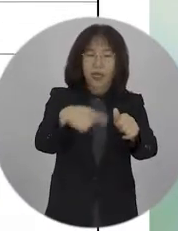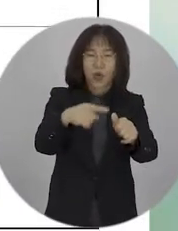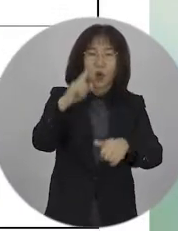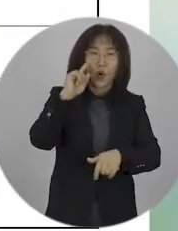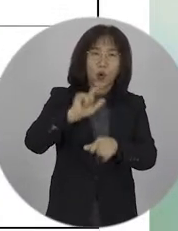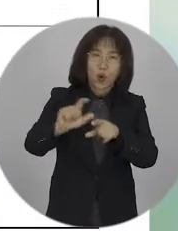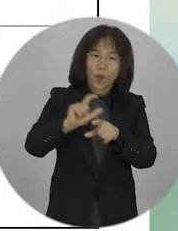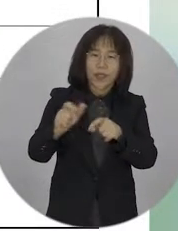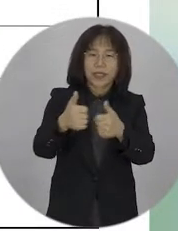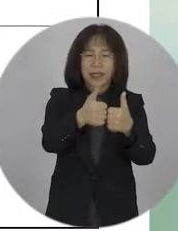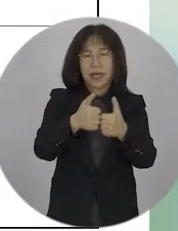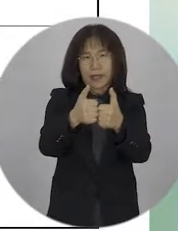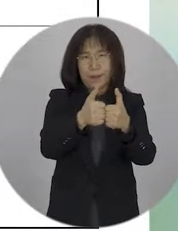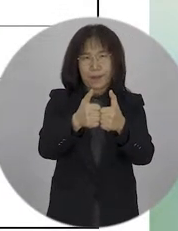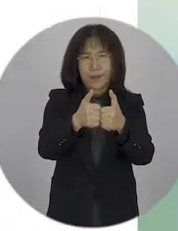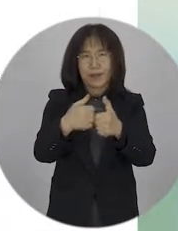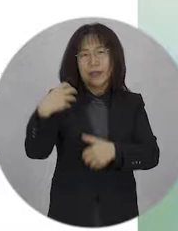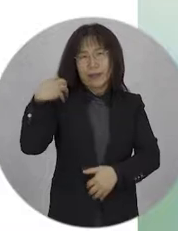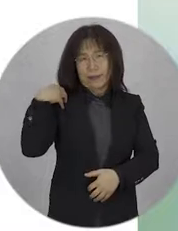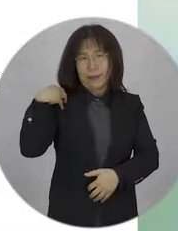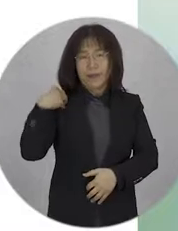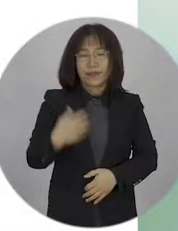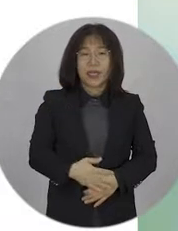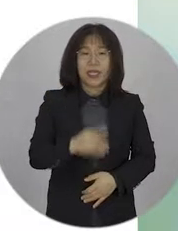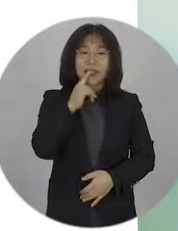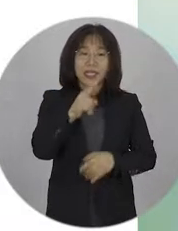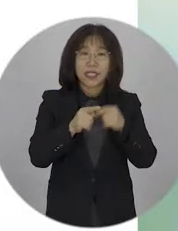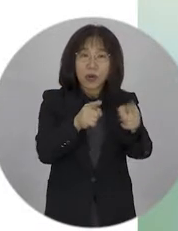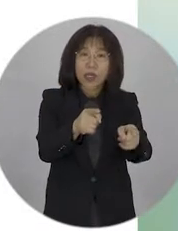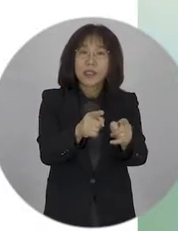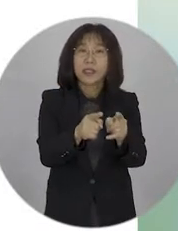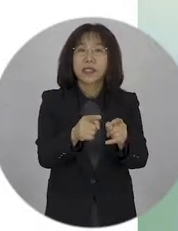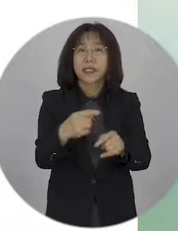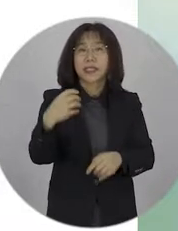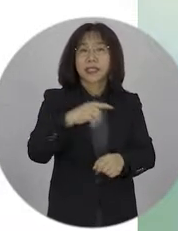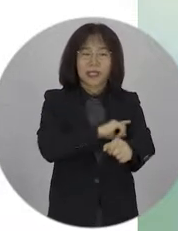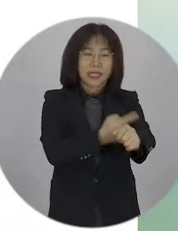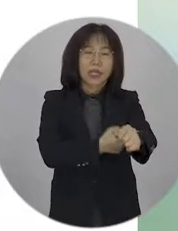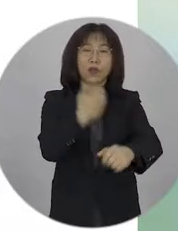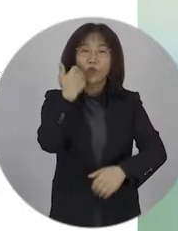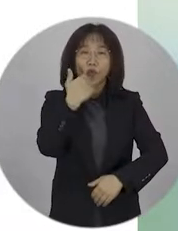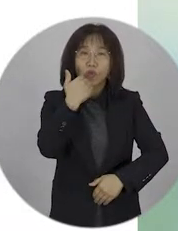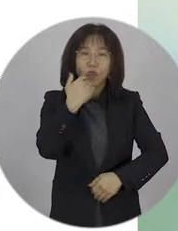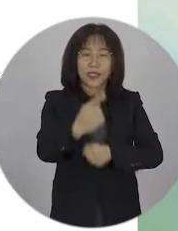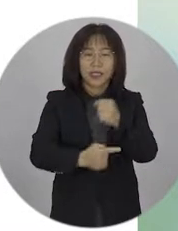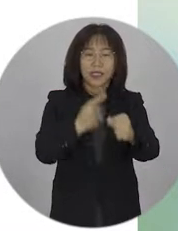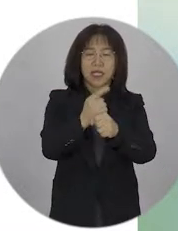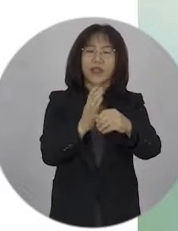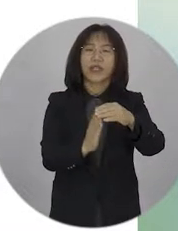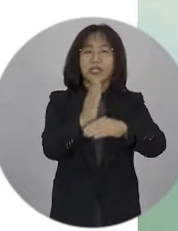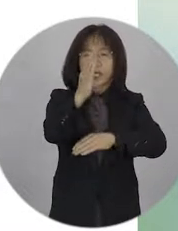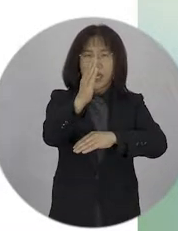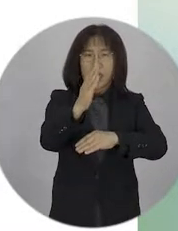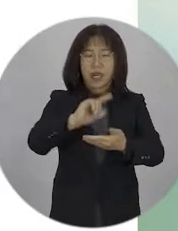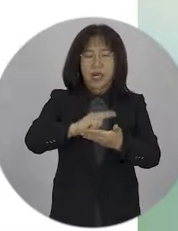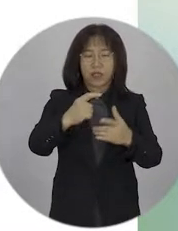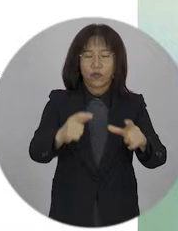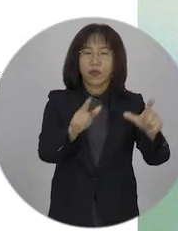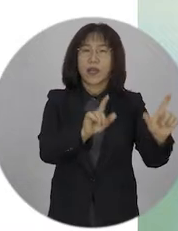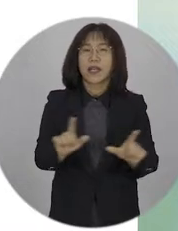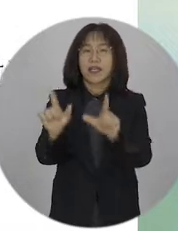상담 등의 활동을 하게 됩니다. 지원 자격은 모집 공고일 현재 주민등록상 1년 이상 강서구에 거주하고